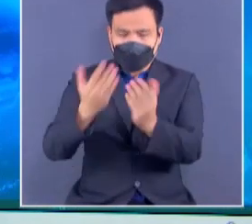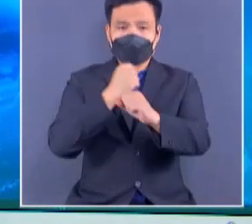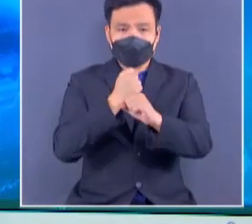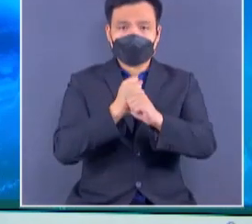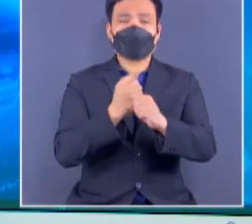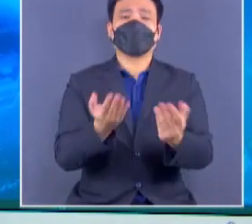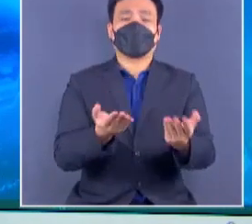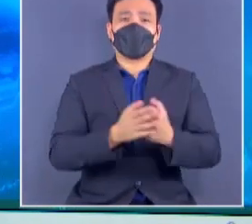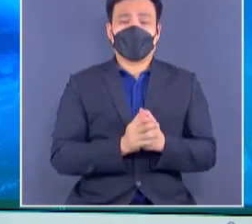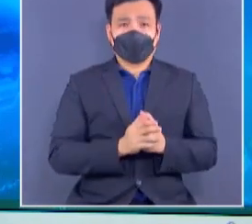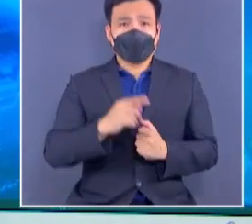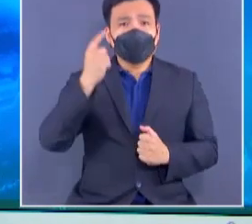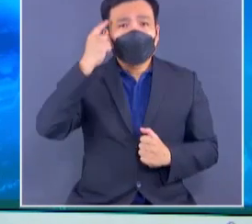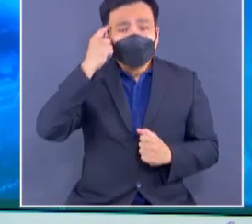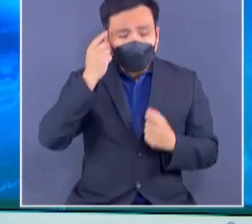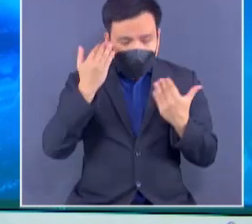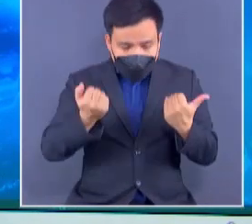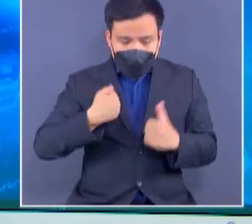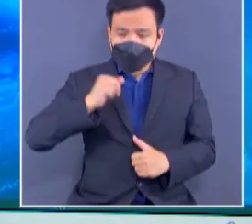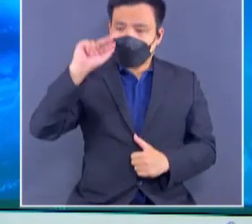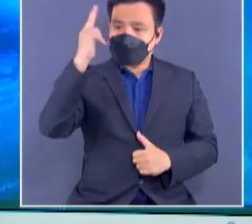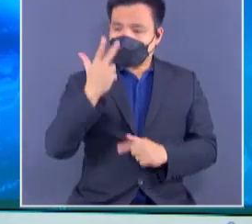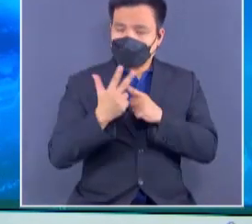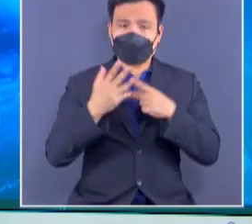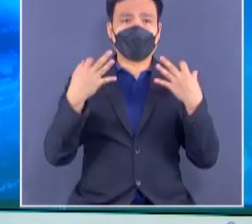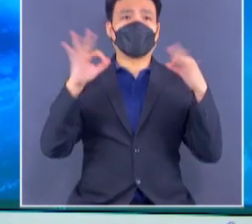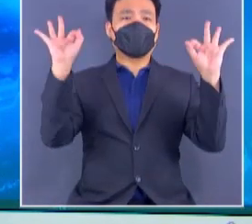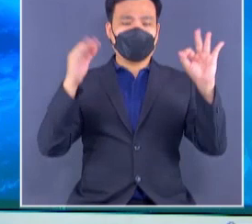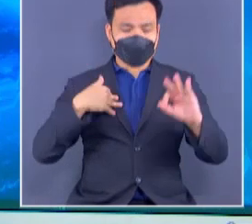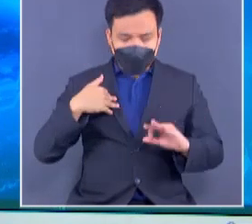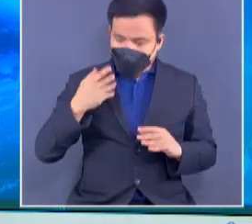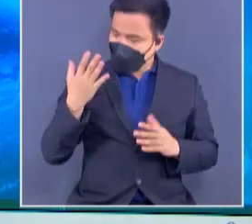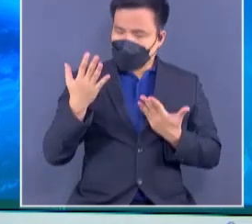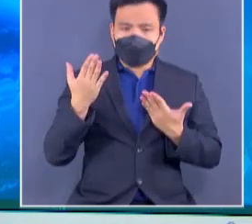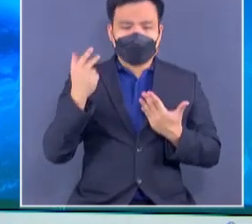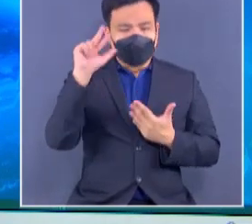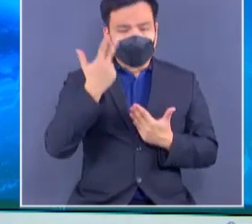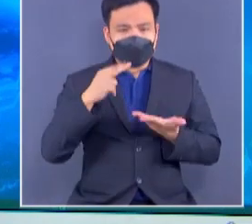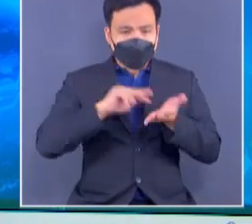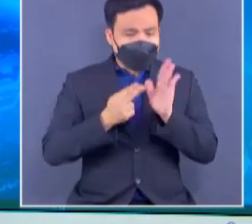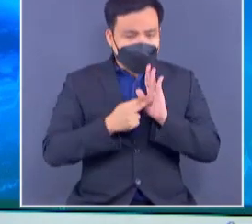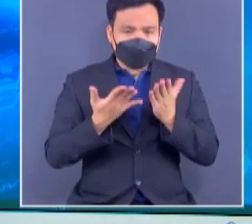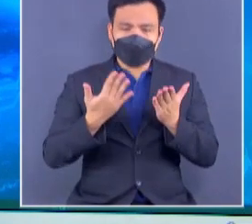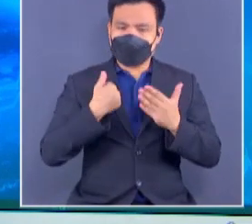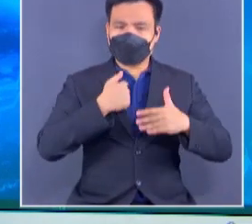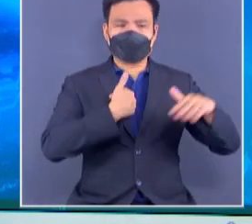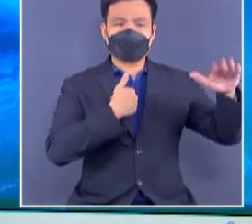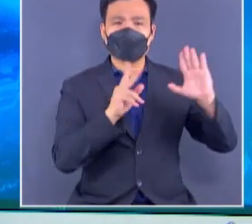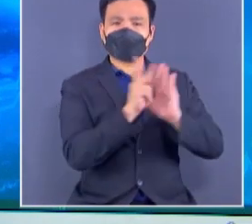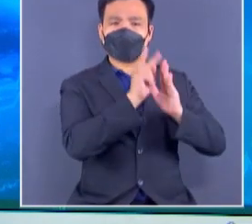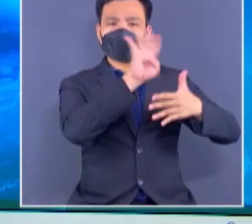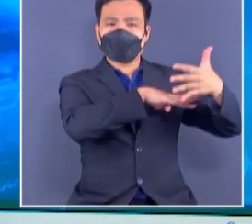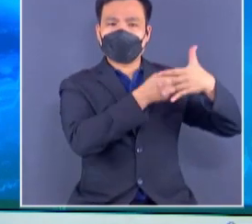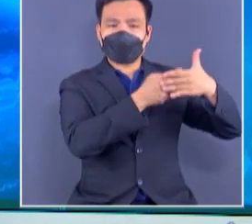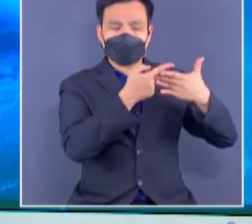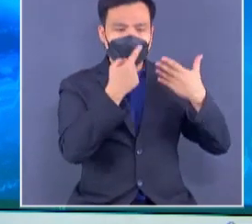าเสรีณวันนี้เนี่ยที่ถูกพูดถึงแล้วเป็นกระแสว่าเนี่ยจากนโยบายหรือเปล่ามันก็เลยทำให้เกิด เหตุการณ์หรือ